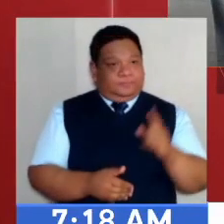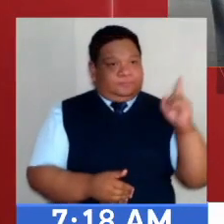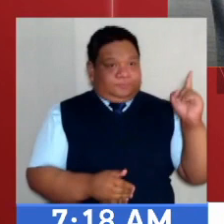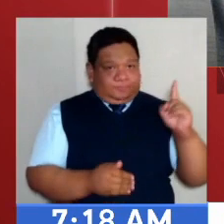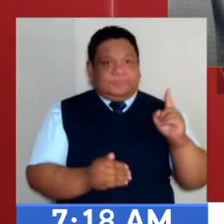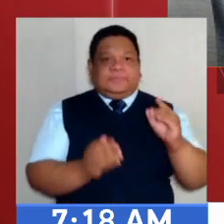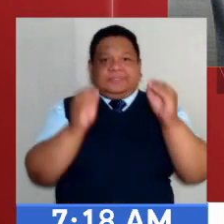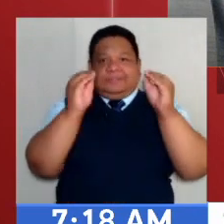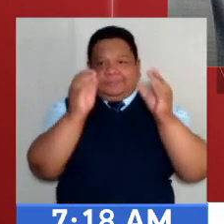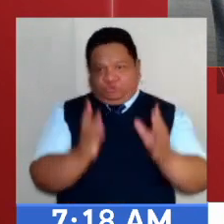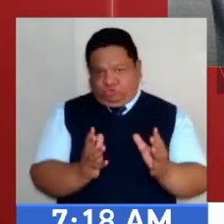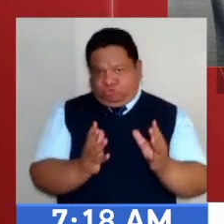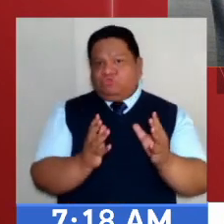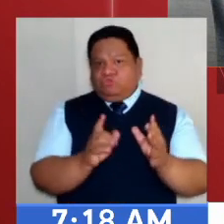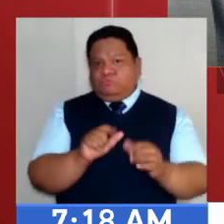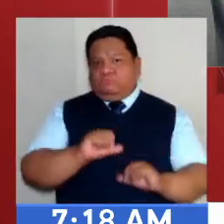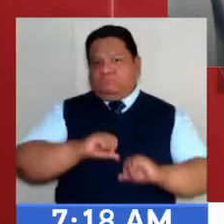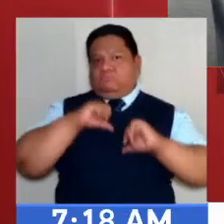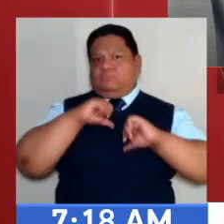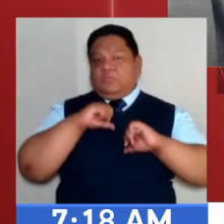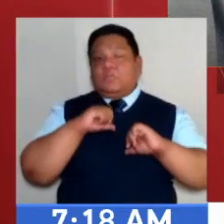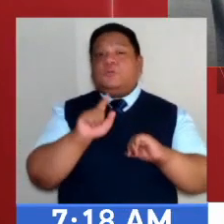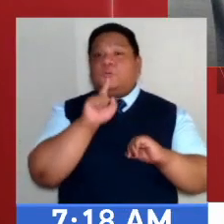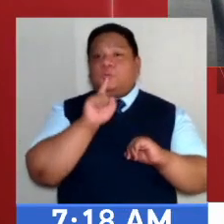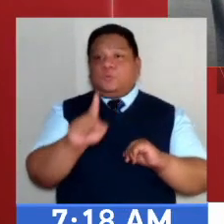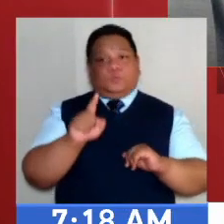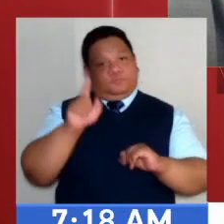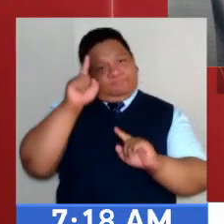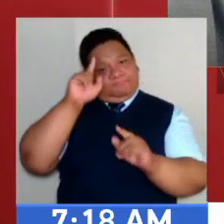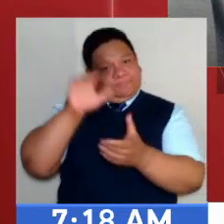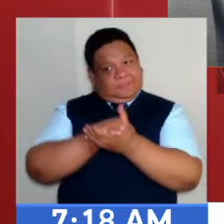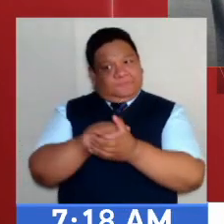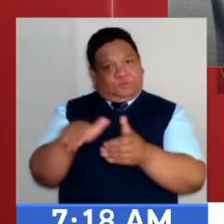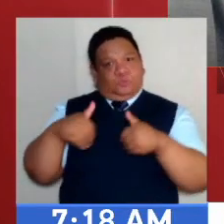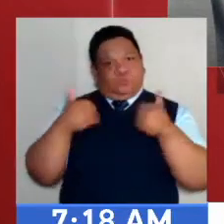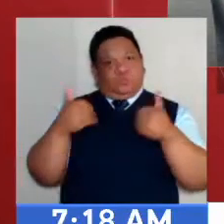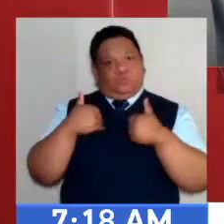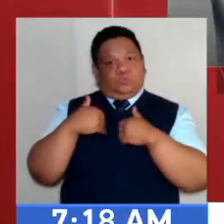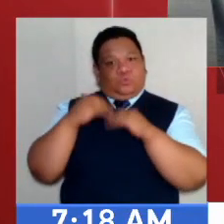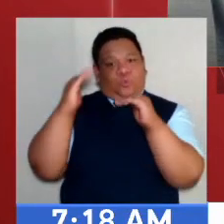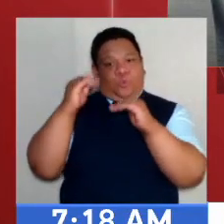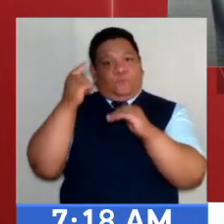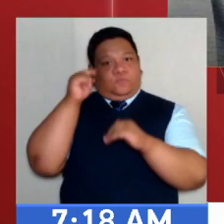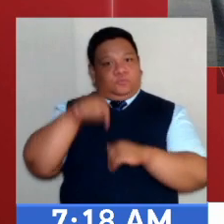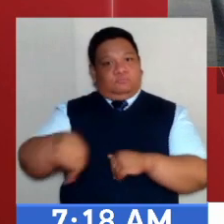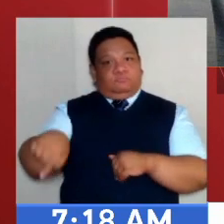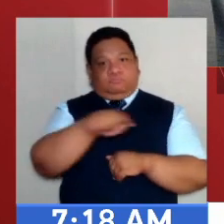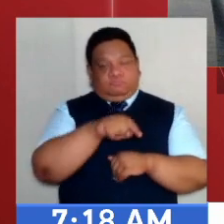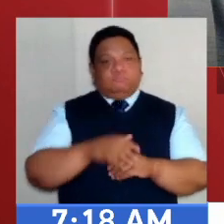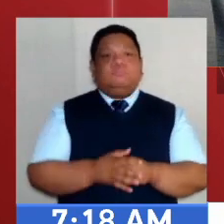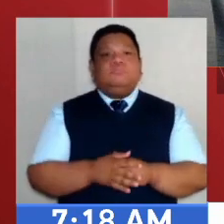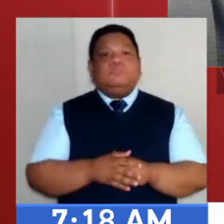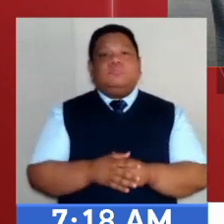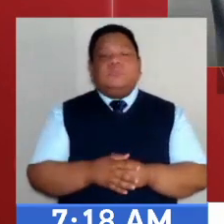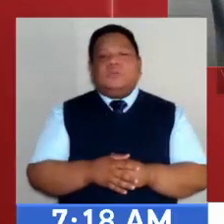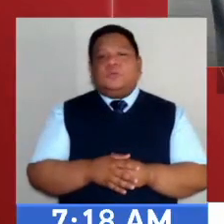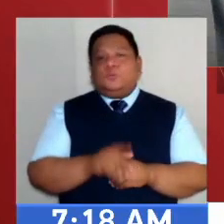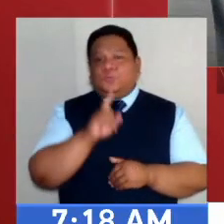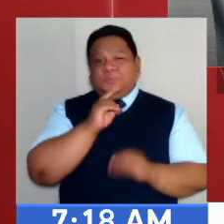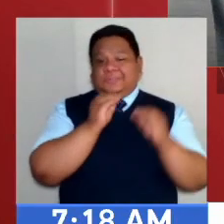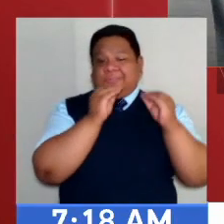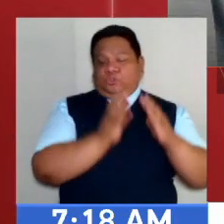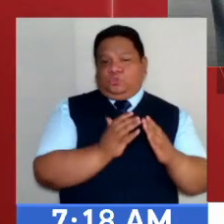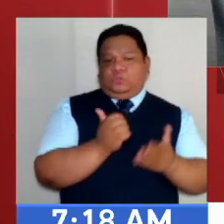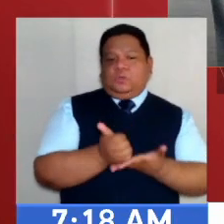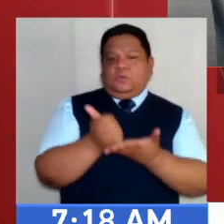Naniniwala siyang ang kabataan ang pag-asa ng bayan at ang mga kagaya niyang guro ang tutulong sa paghubog sa kanila.